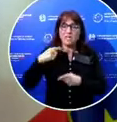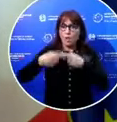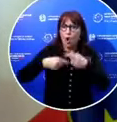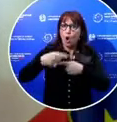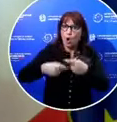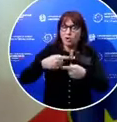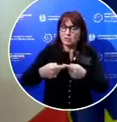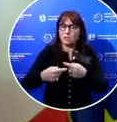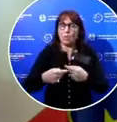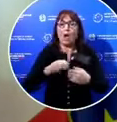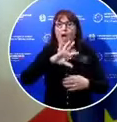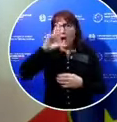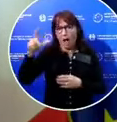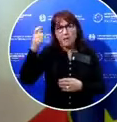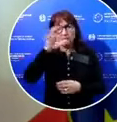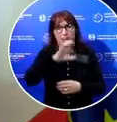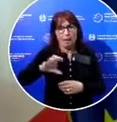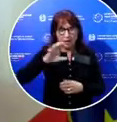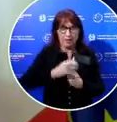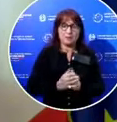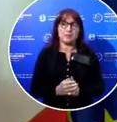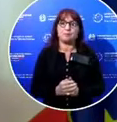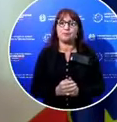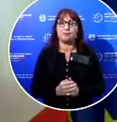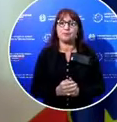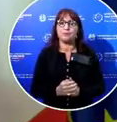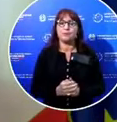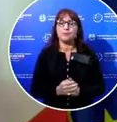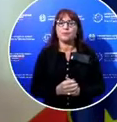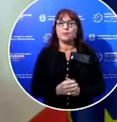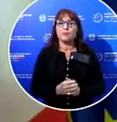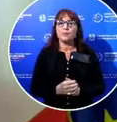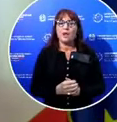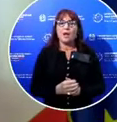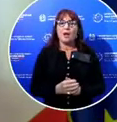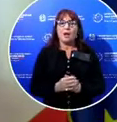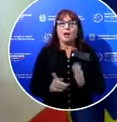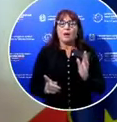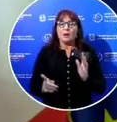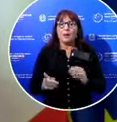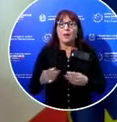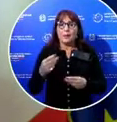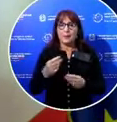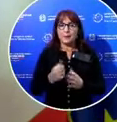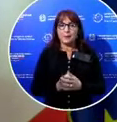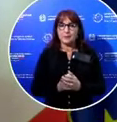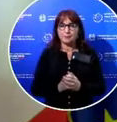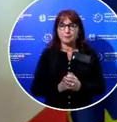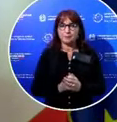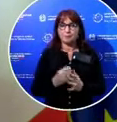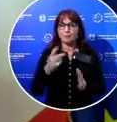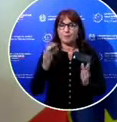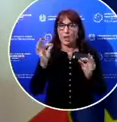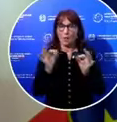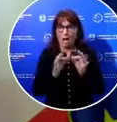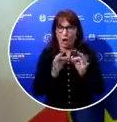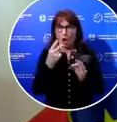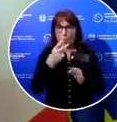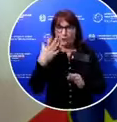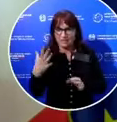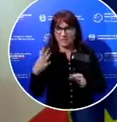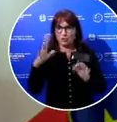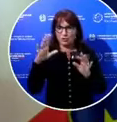in altri paesi. Come stabilito dalla risoluzione 2593 del Consiglio di Sicurezza delle Nazioni Unite, il